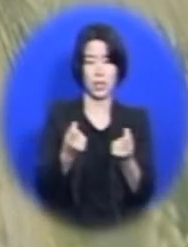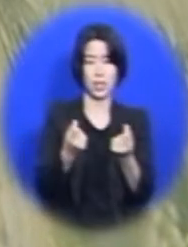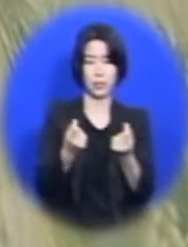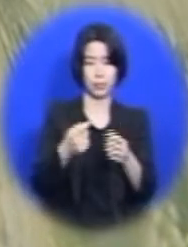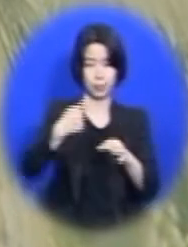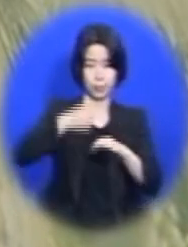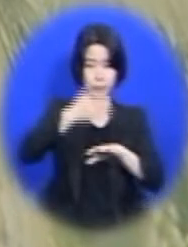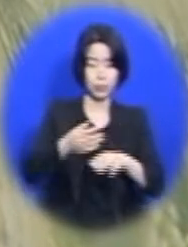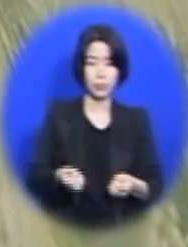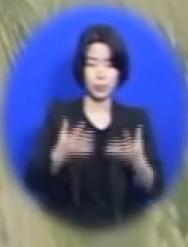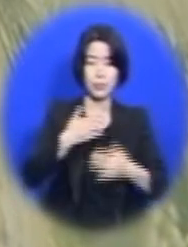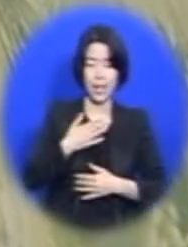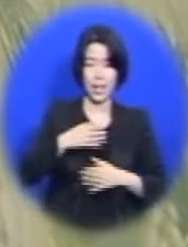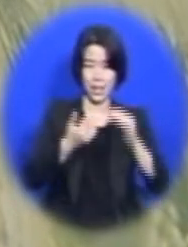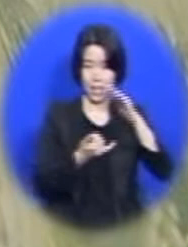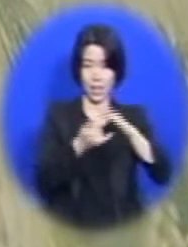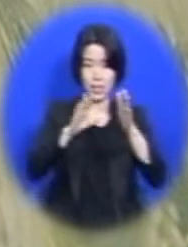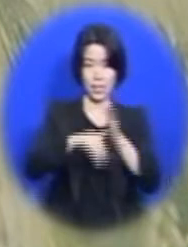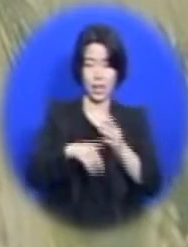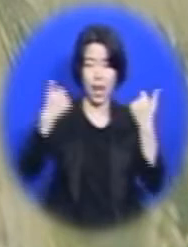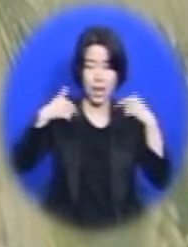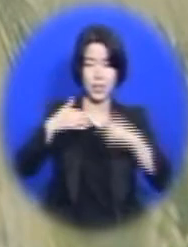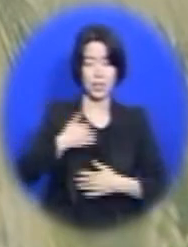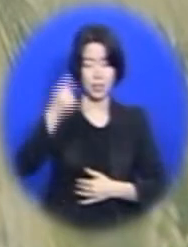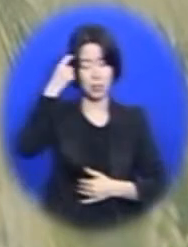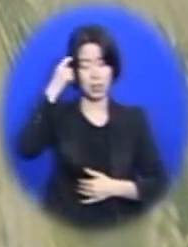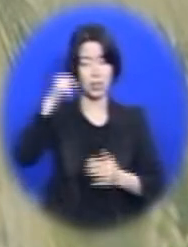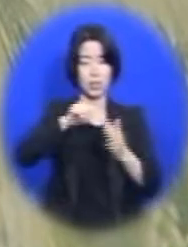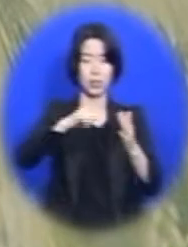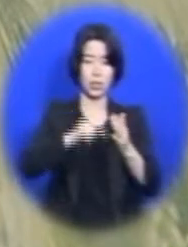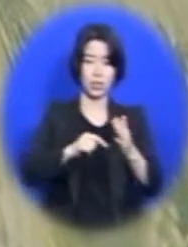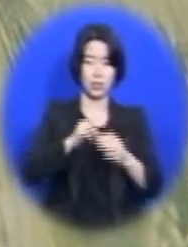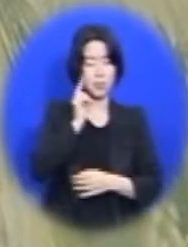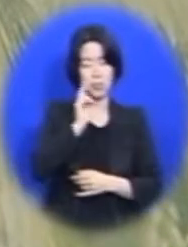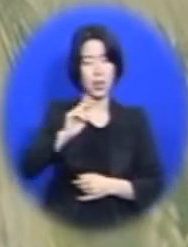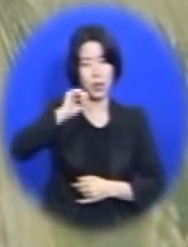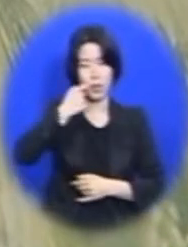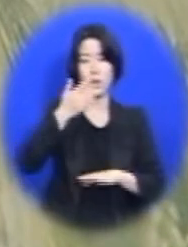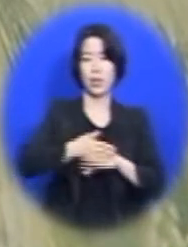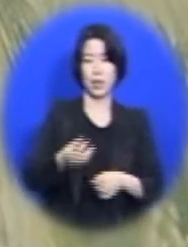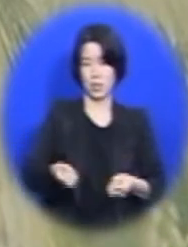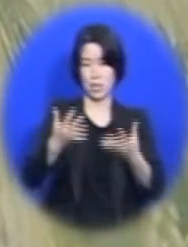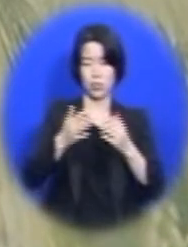맥주 감사주일을 제가 어릴 때 늘 제 머릿속에는 아주 어려운